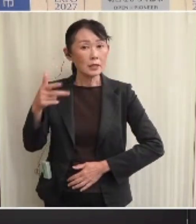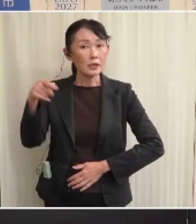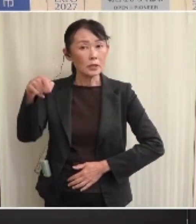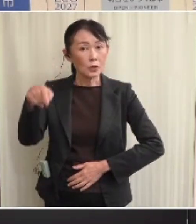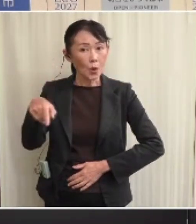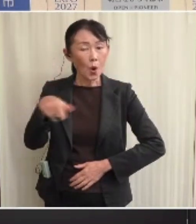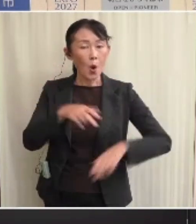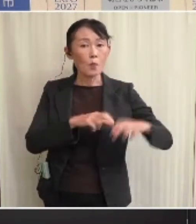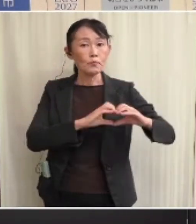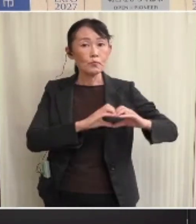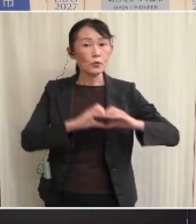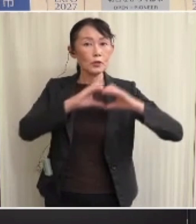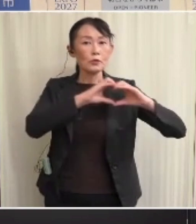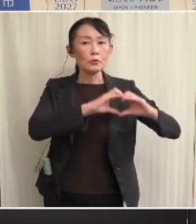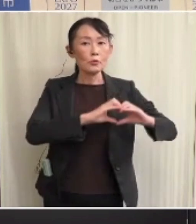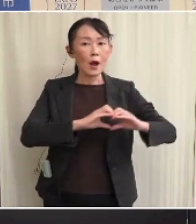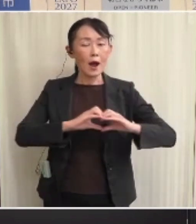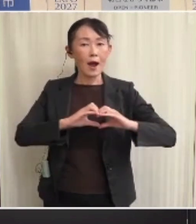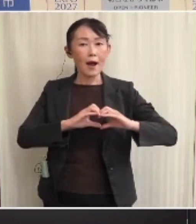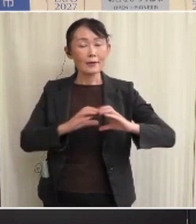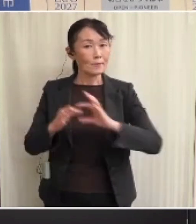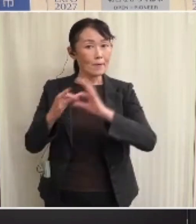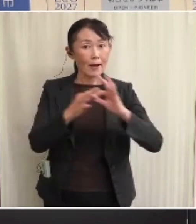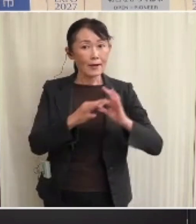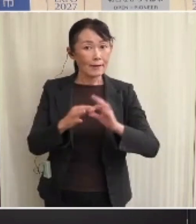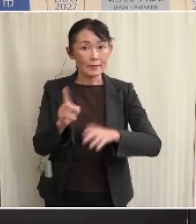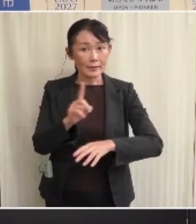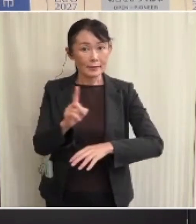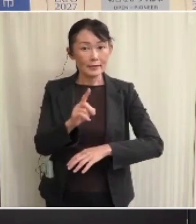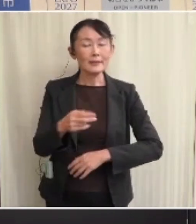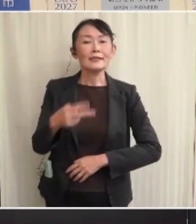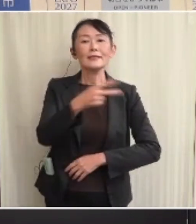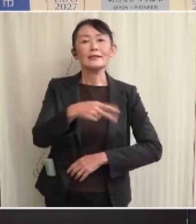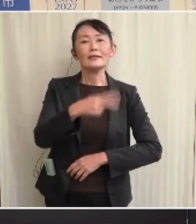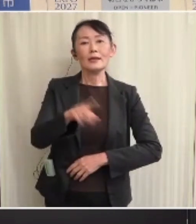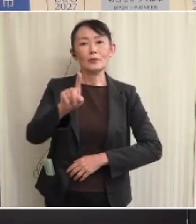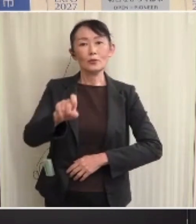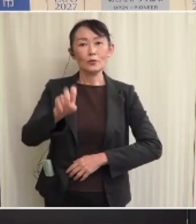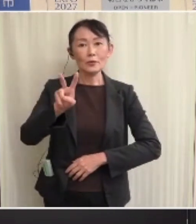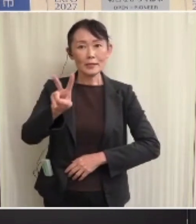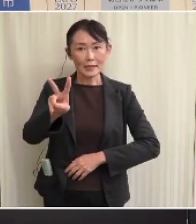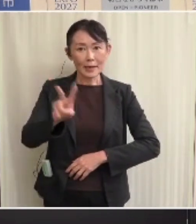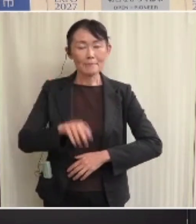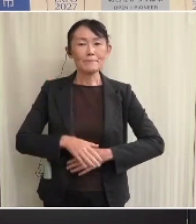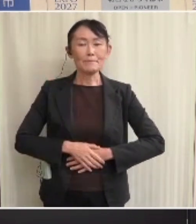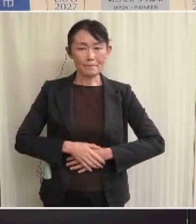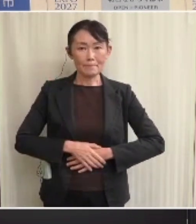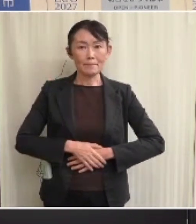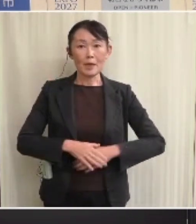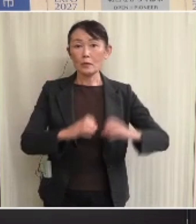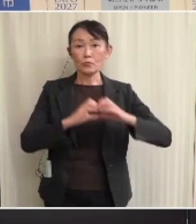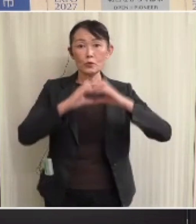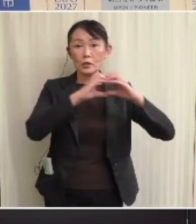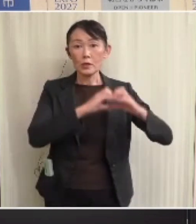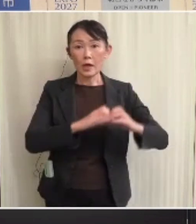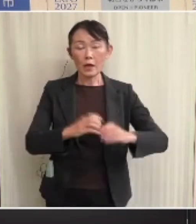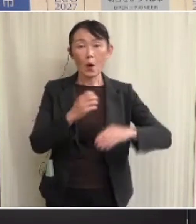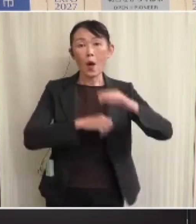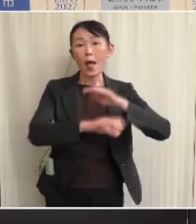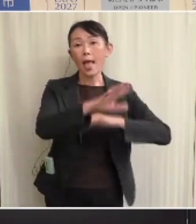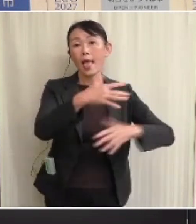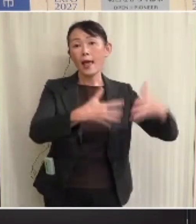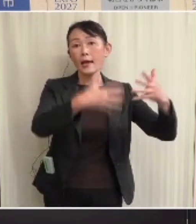ュアの関わりなんですけれども、2012年にプリキュアの映画の舞台とな